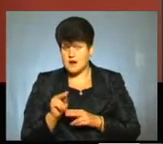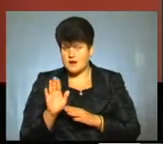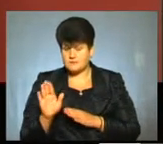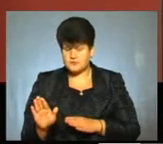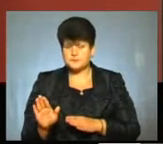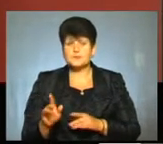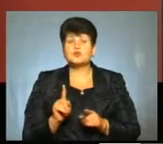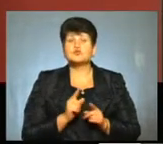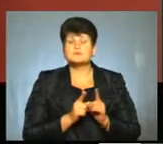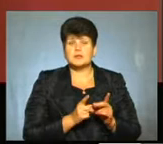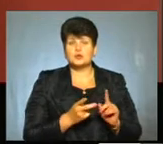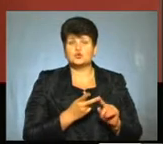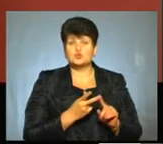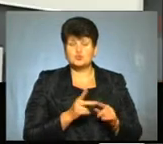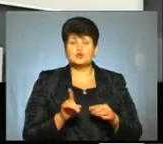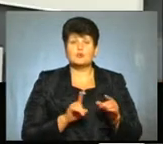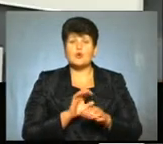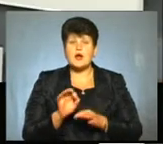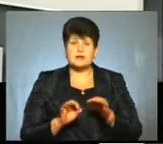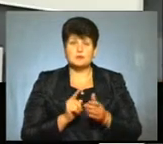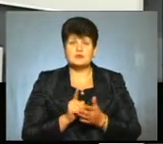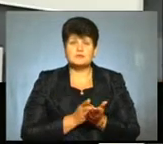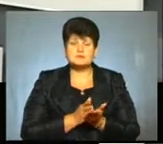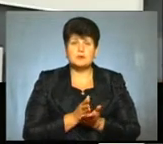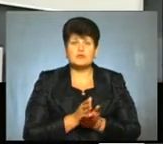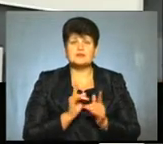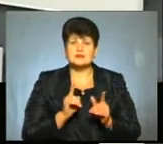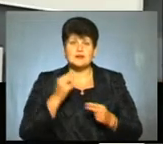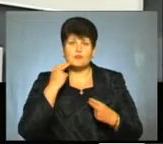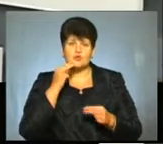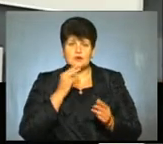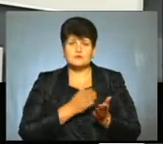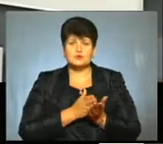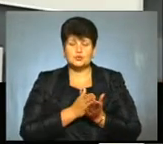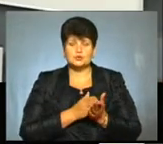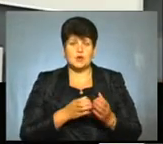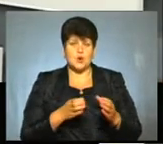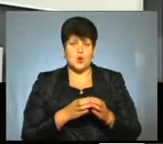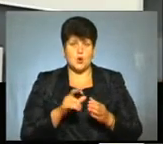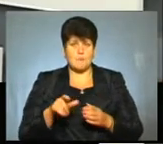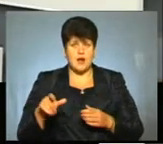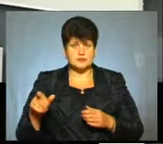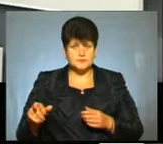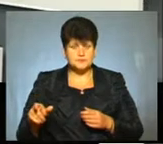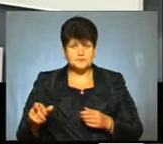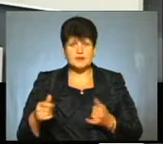правка, що змінилося. Друге, що проекти повинні бути спрямовані виключно на покращення інфраструктури громади.